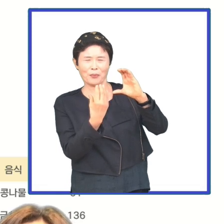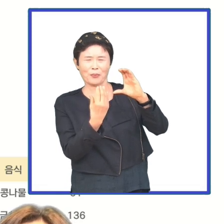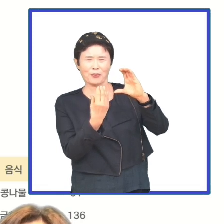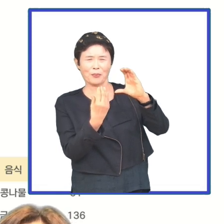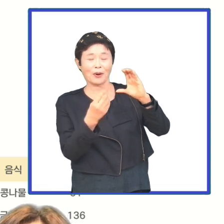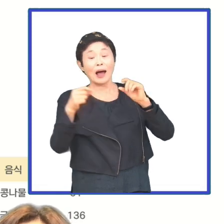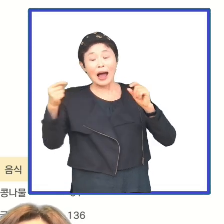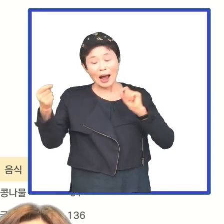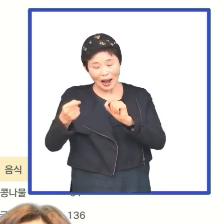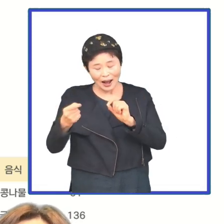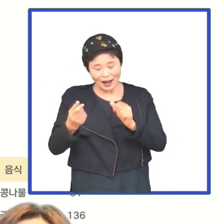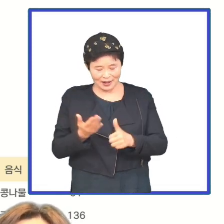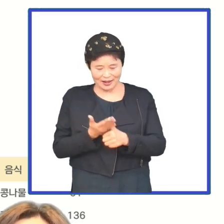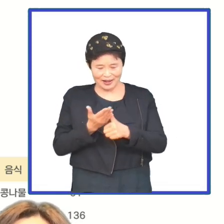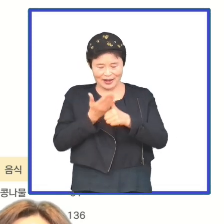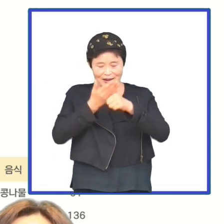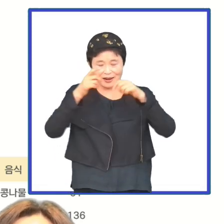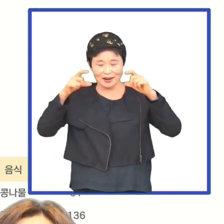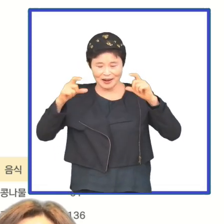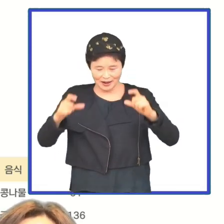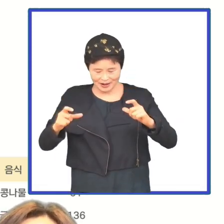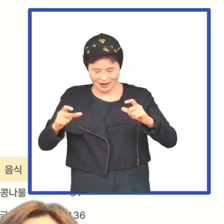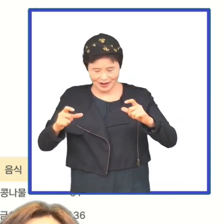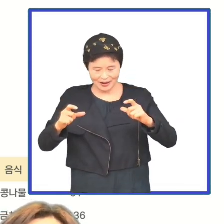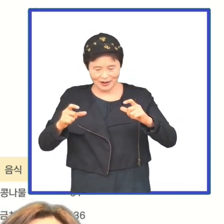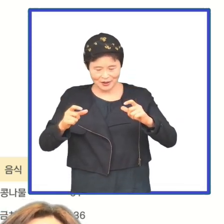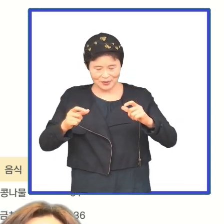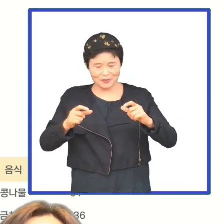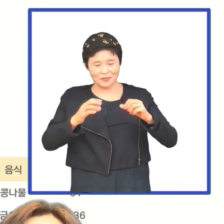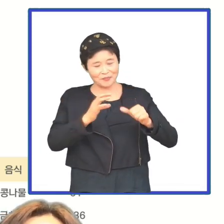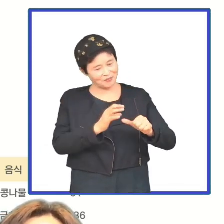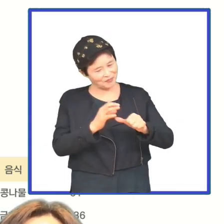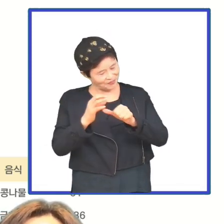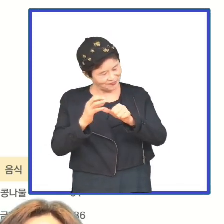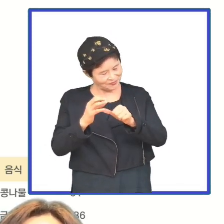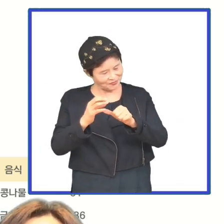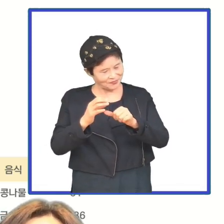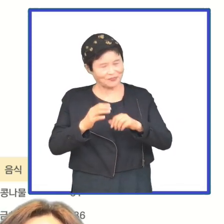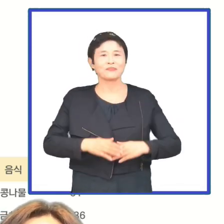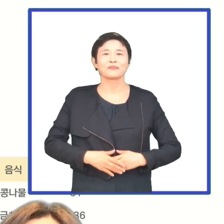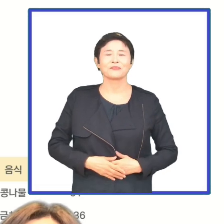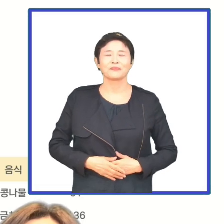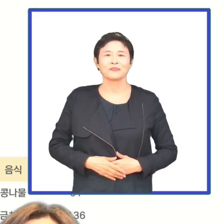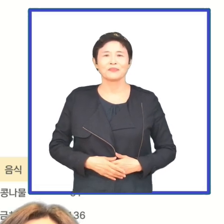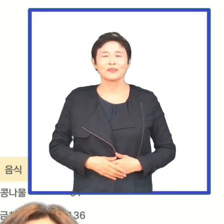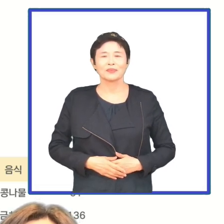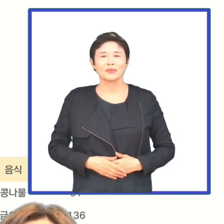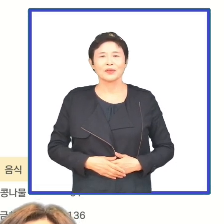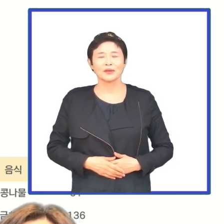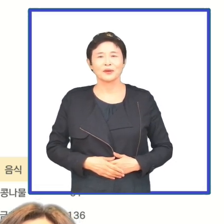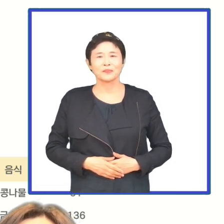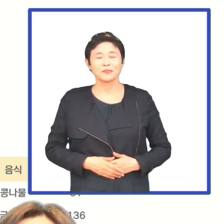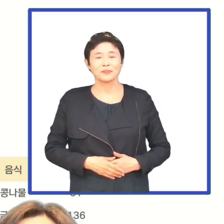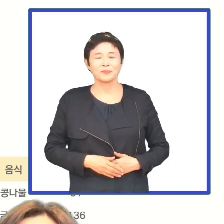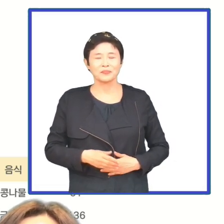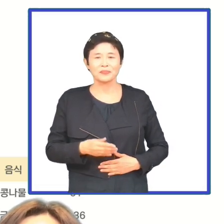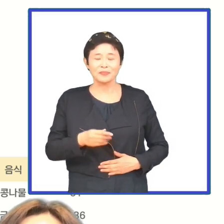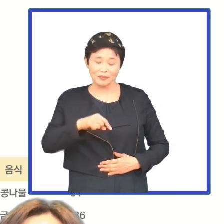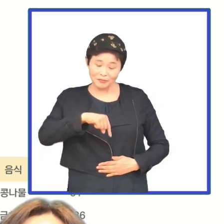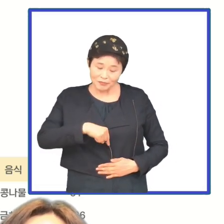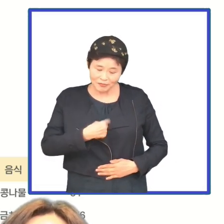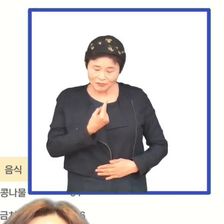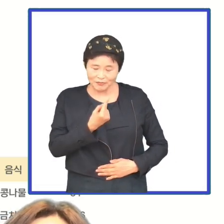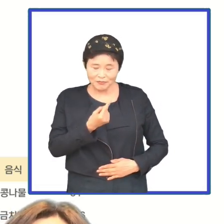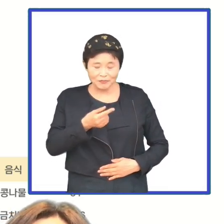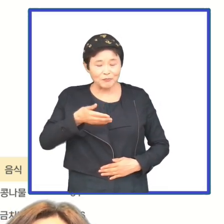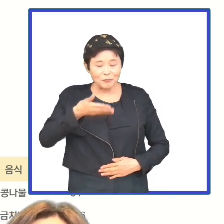제철에 이용하는 것이 가장 좋답니다. 우리 친구들에게는 자신이 먹을 수 있는 양만큼만 덜어 먹는 게